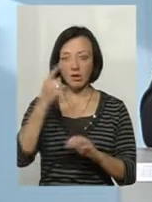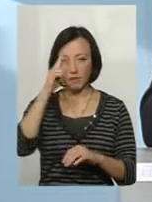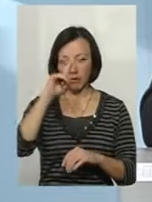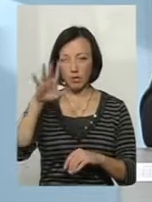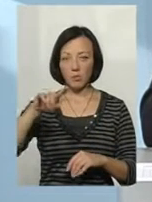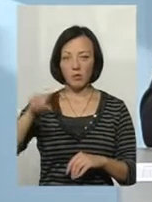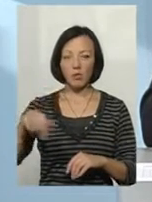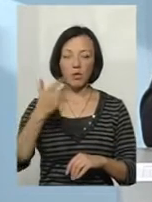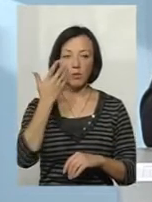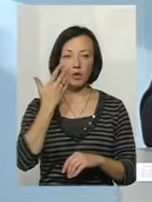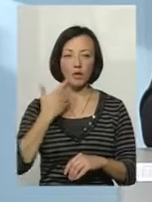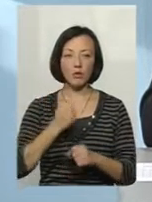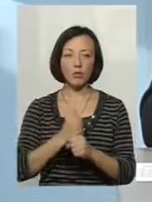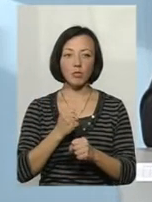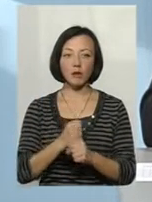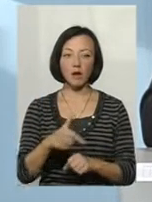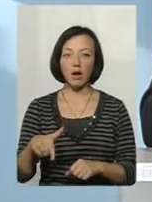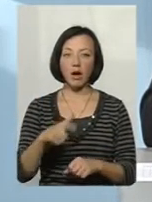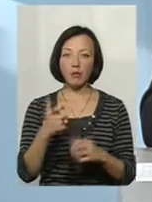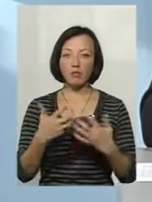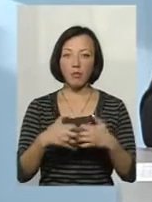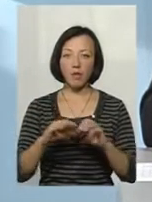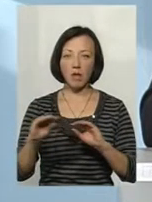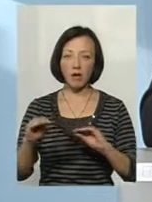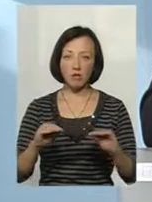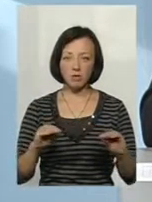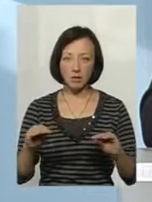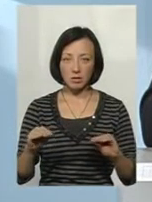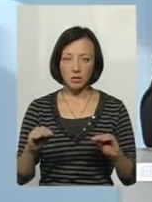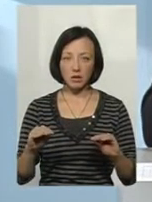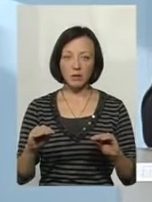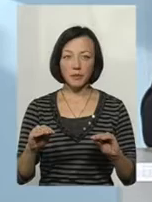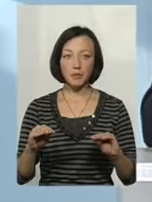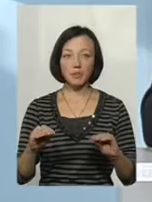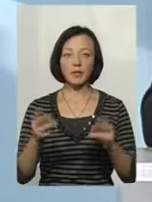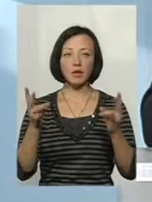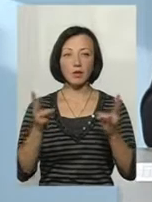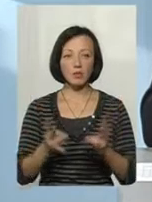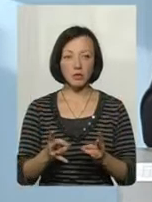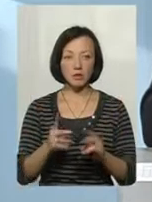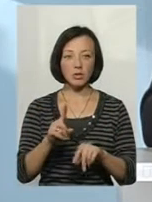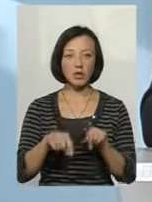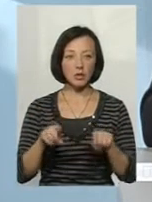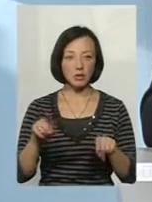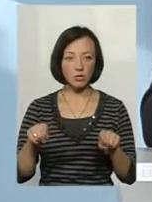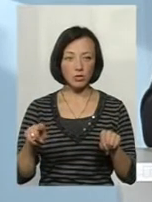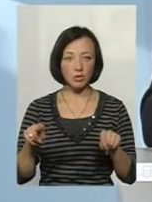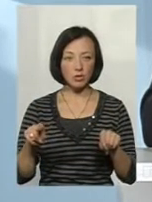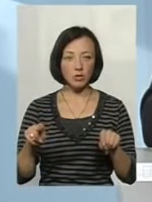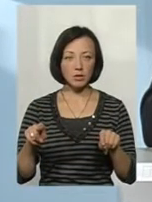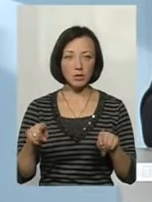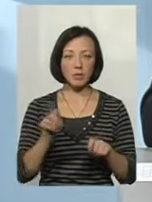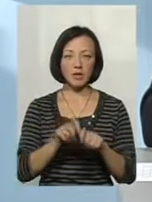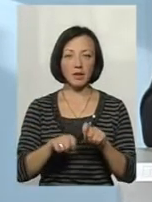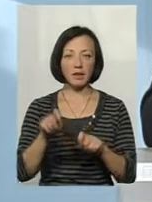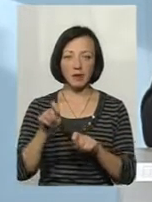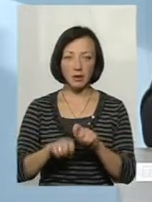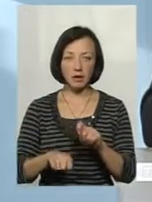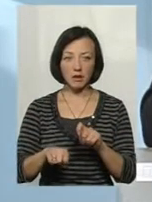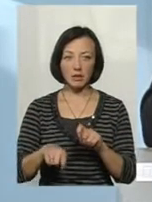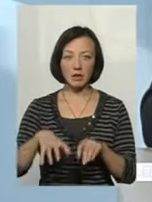що при роботі газових приладів, навіть обладнаних автоматикою безпеки, необхідно час від часу перевіряти